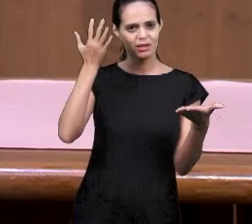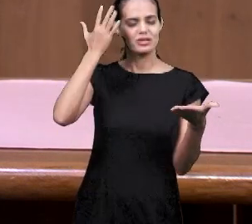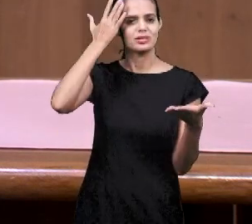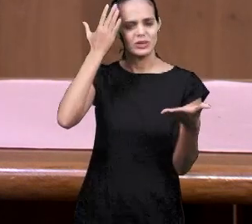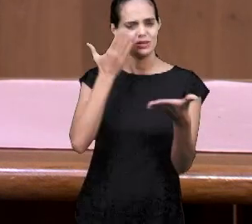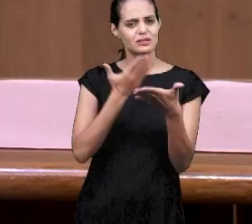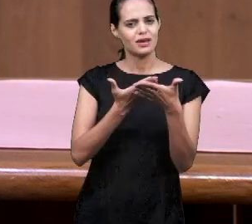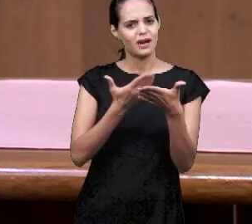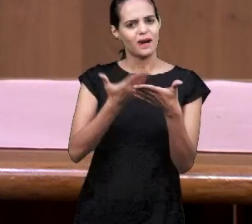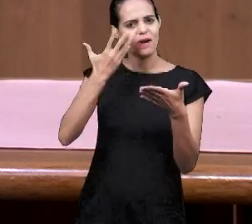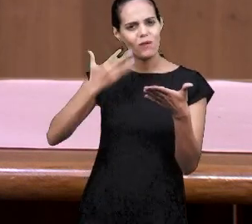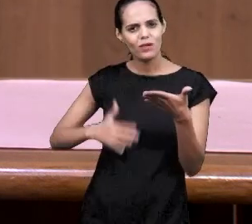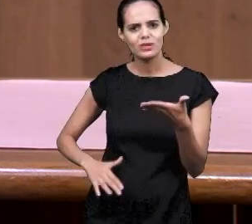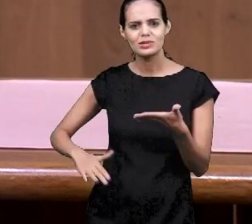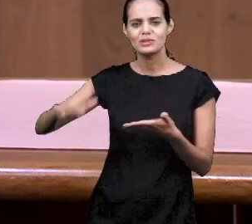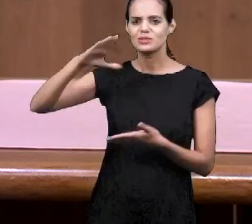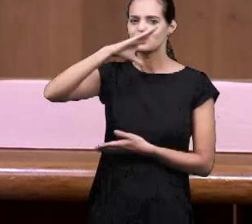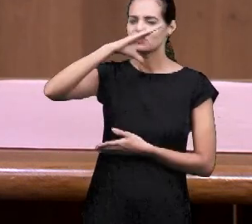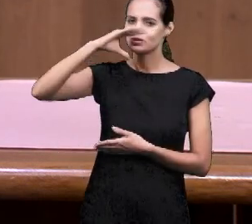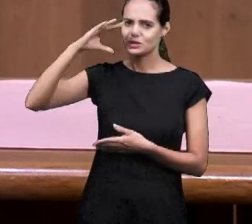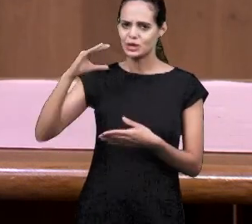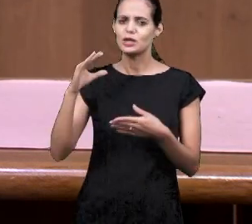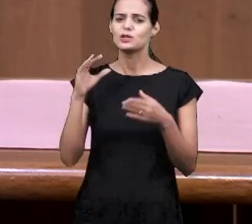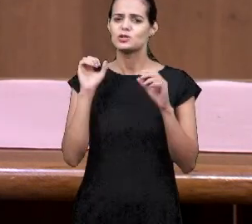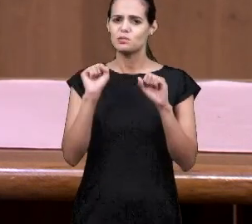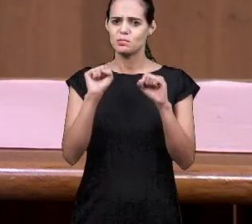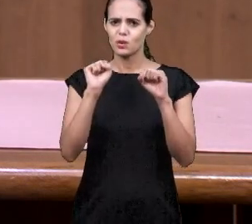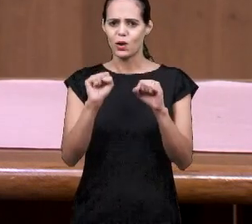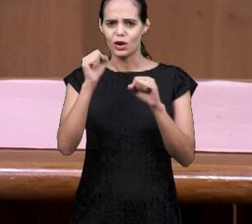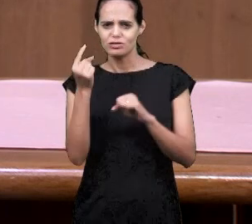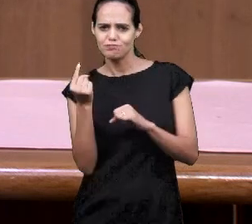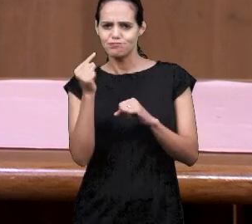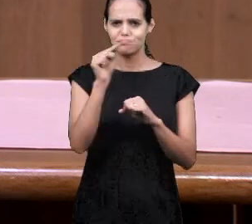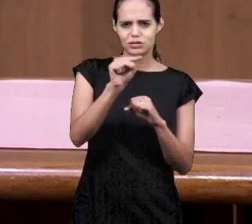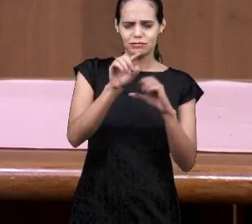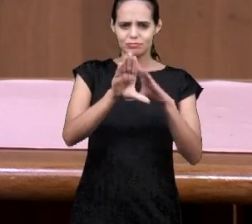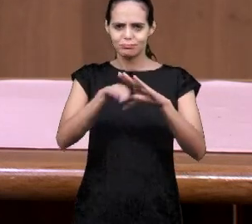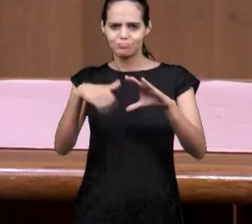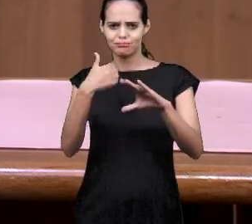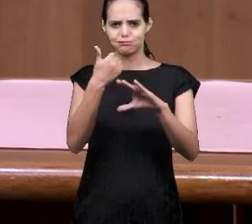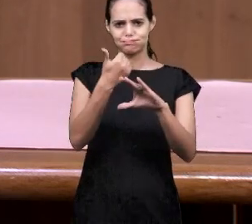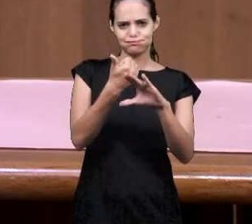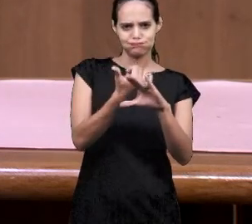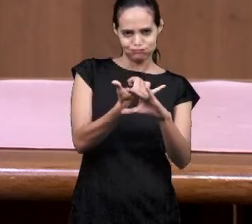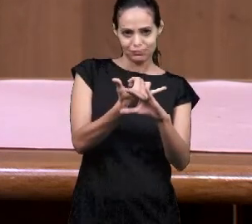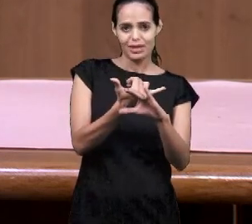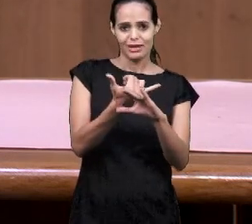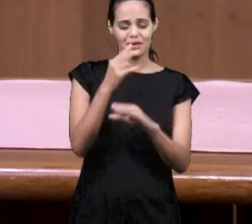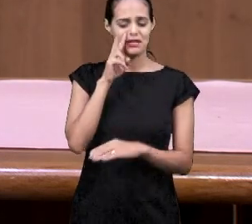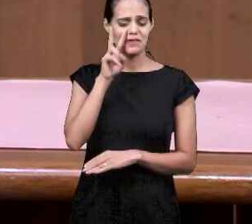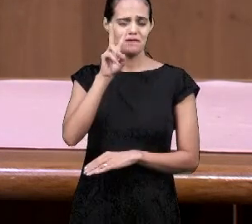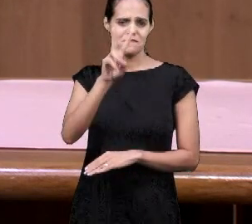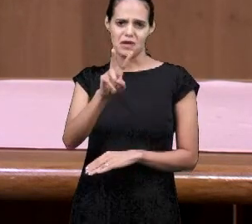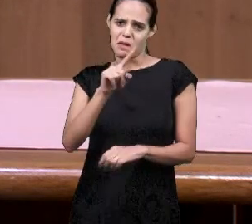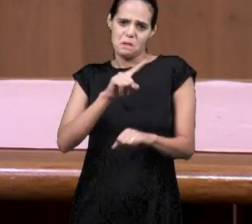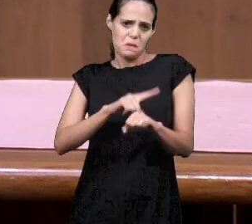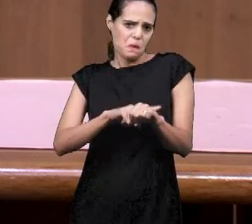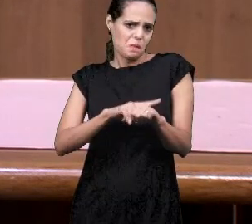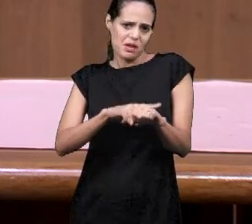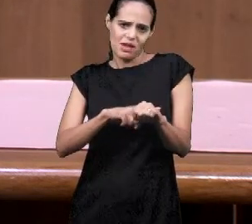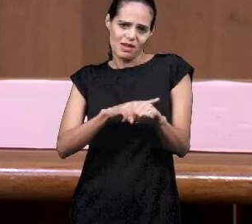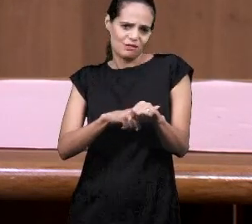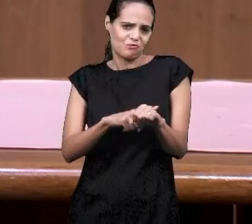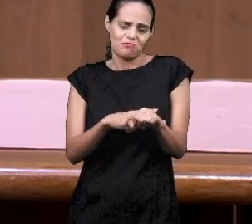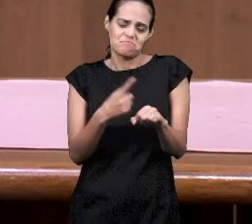pouvez revenir et assister autant de fois que vous voulez. Passons aux questions, à la prochaine question.